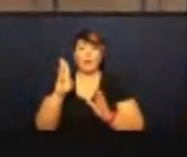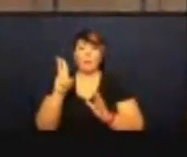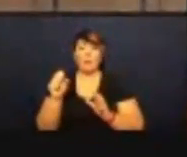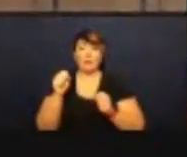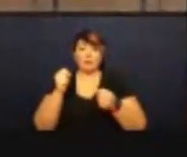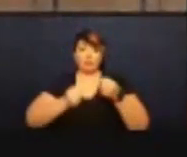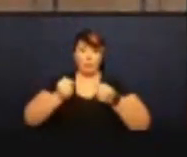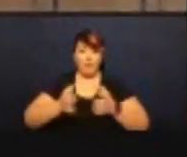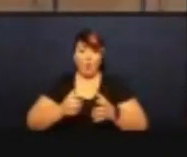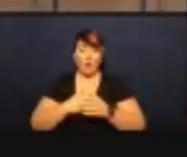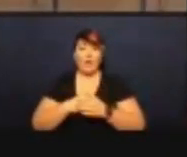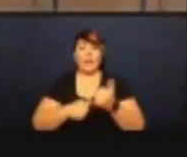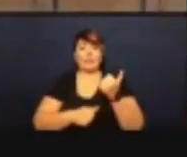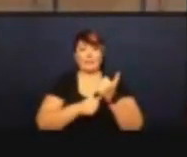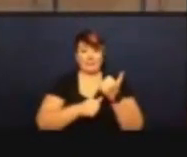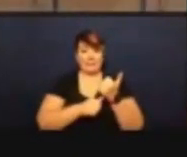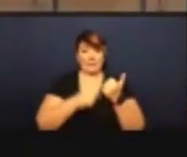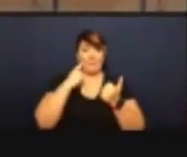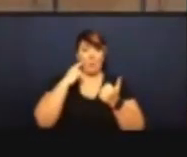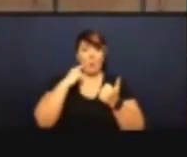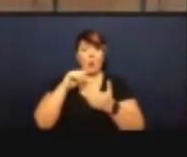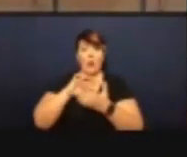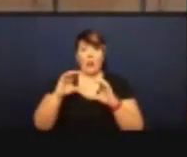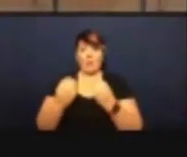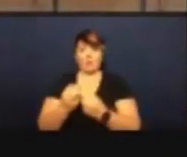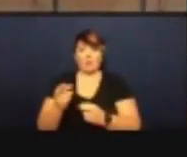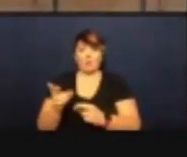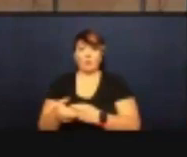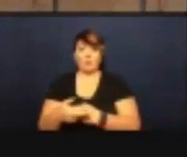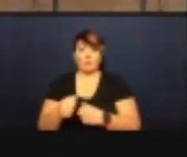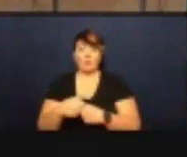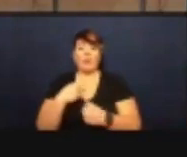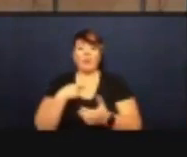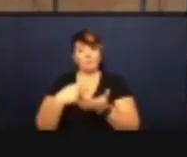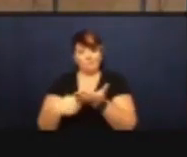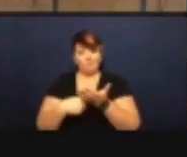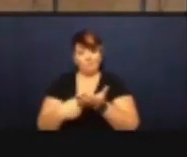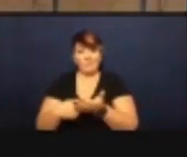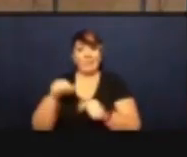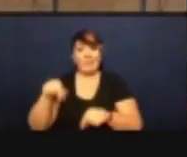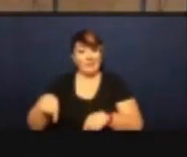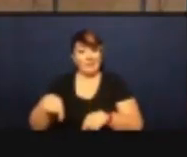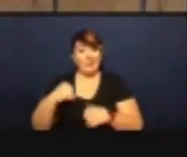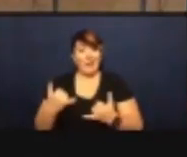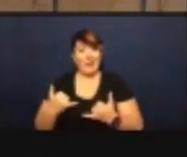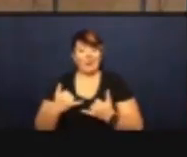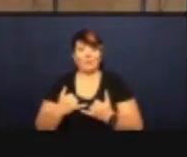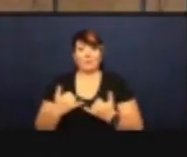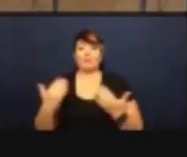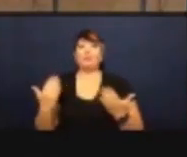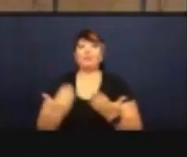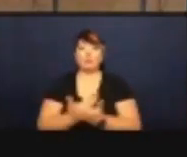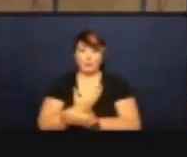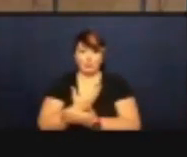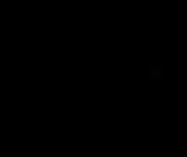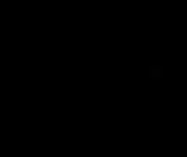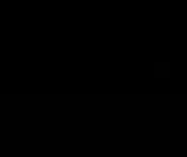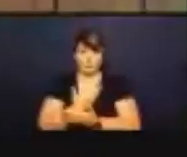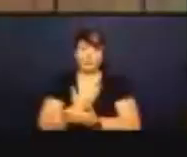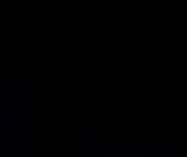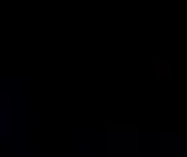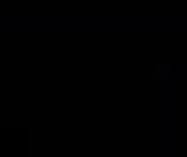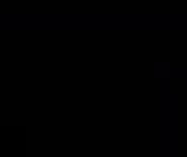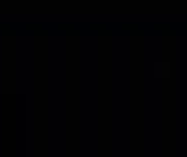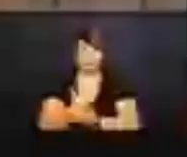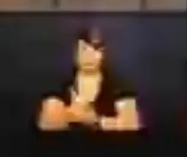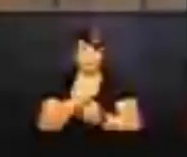vile vile wasaidizi wa walimu na madereva. Katika mkutano wetu uliopita tulizungumzia jambo hili, lakini hii ndio